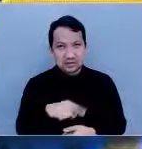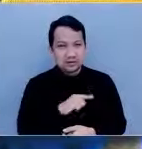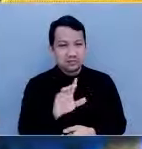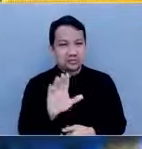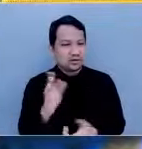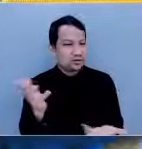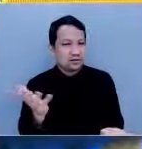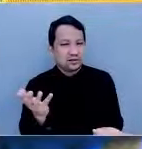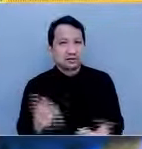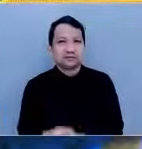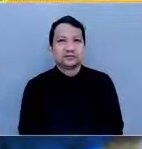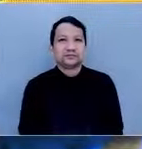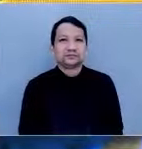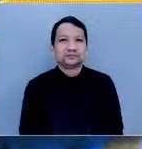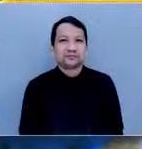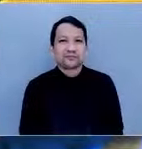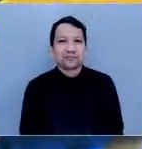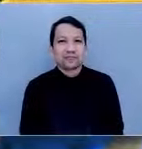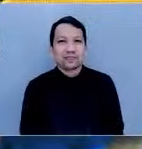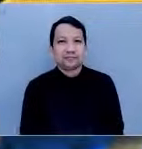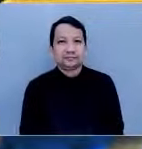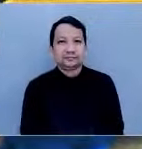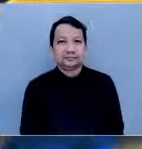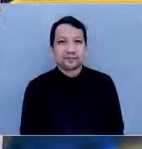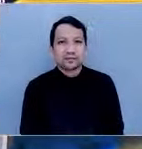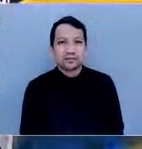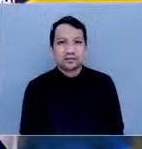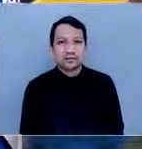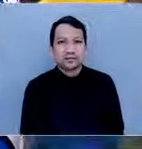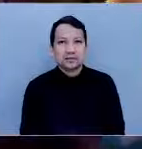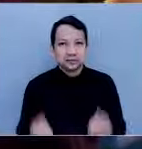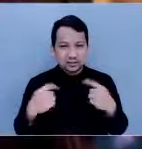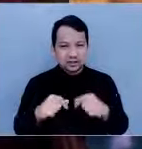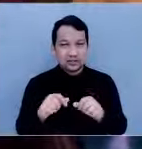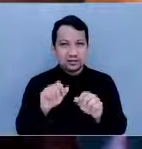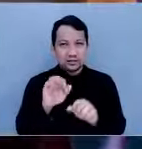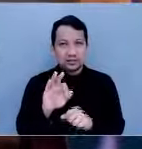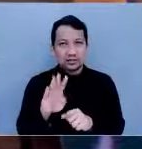pupunta? Bali, punta po kayo doon sa aking page na,